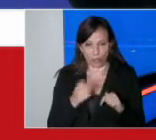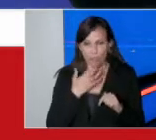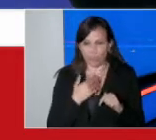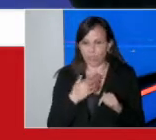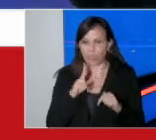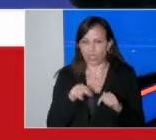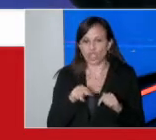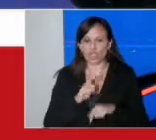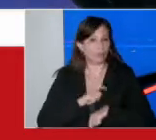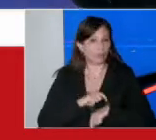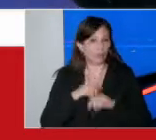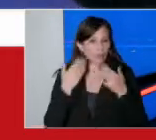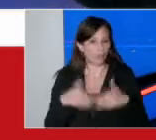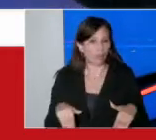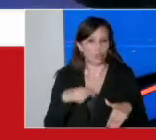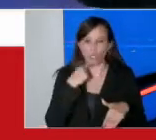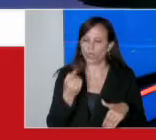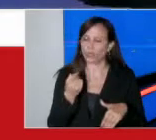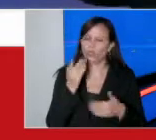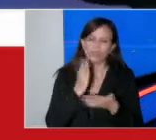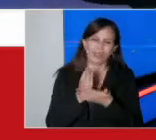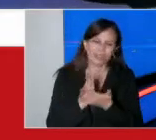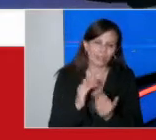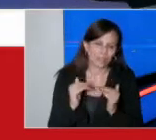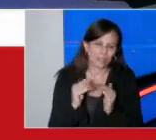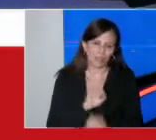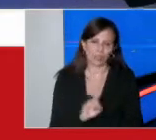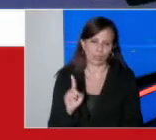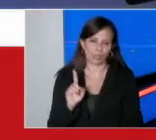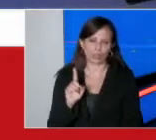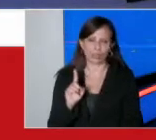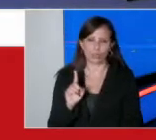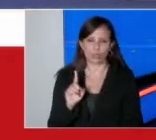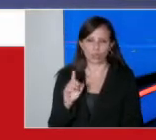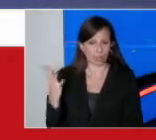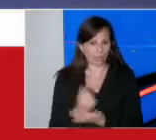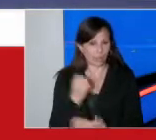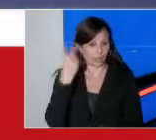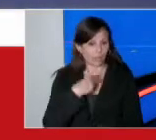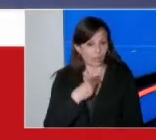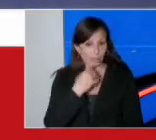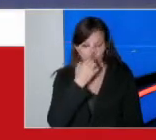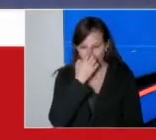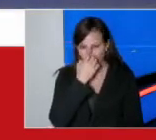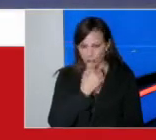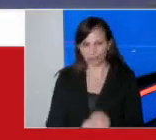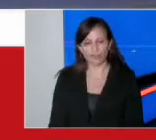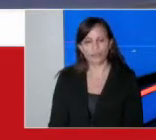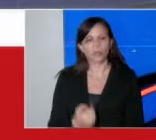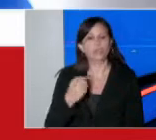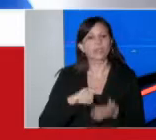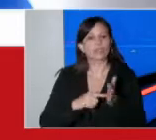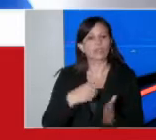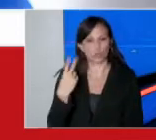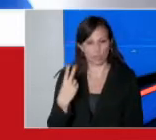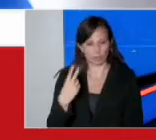איזושהי תקרה שממנה יגידו, טוב, האיכונים כבר לא רלוונטיים ונפסיק, הצלחת להבין? כן. שני גורמים. ביום